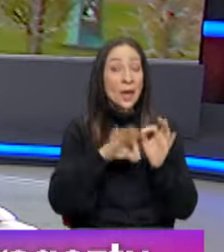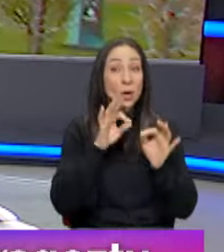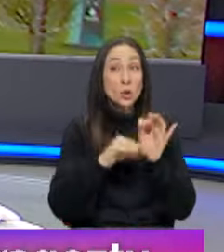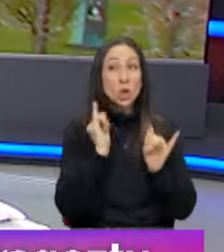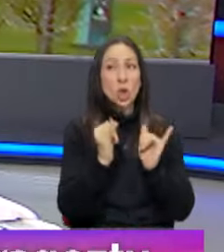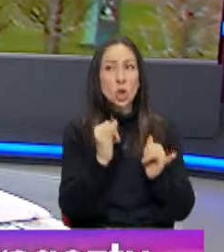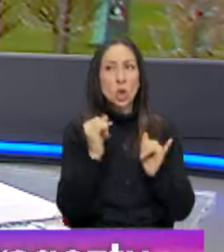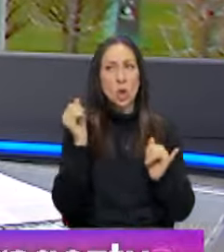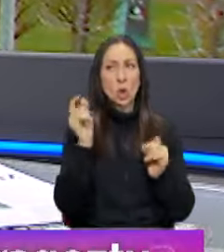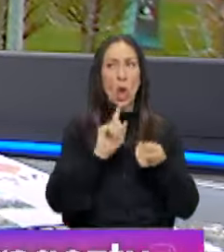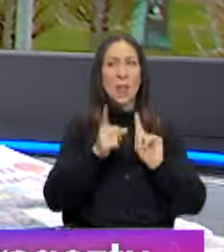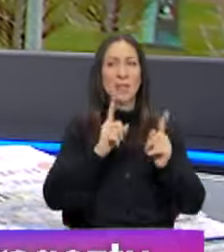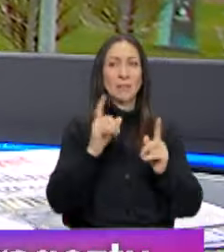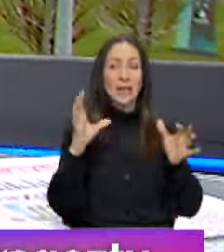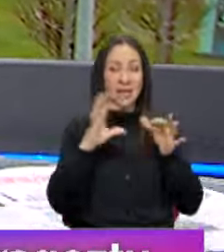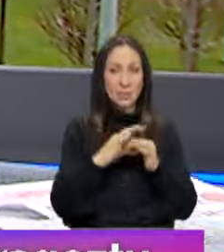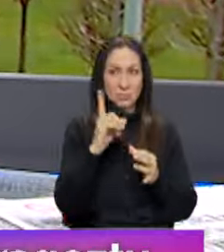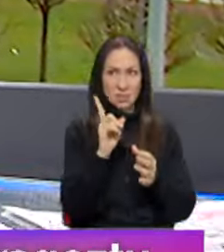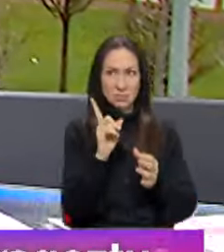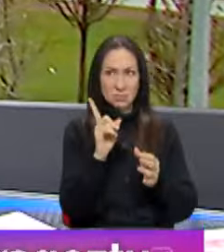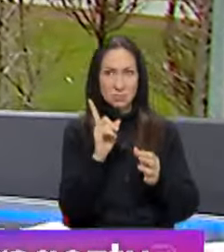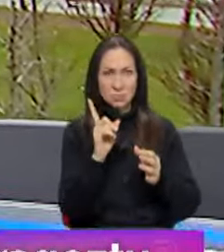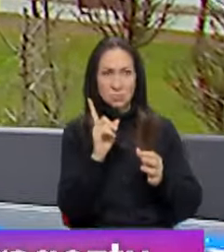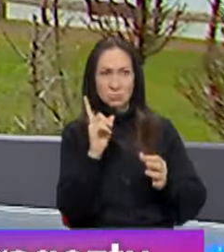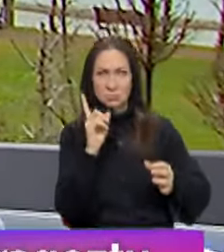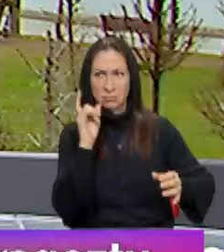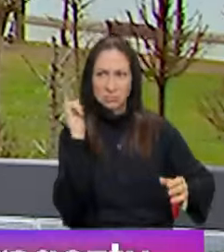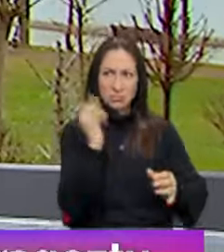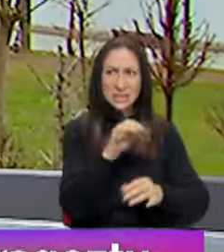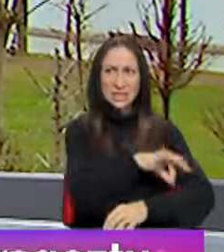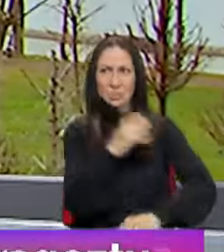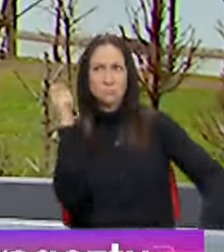Ekonomideki kötü yönetime dair bir çıkış sergilecek mi? Bir